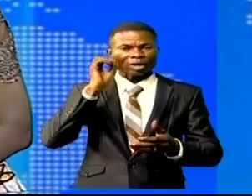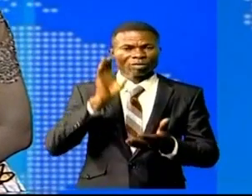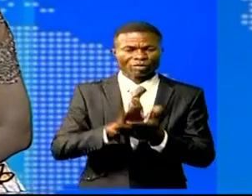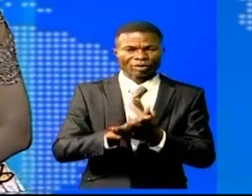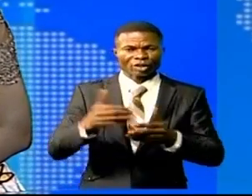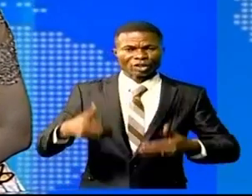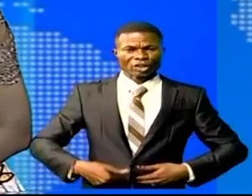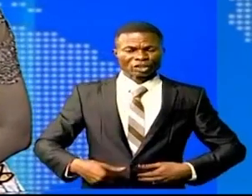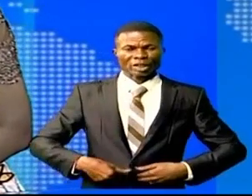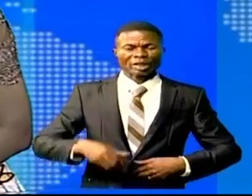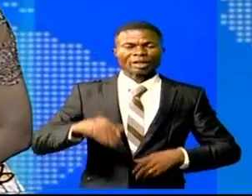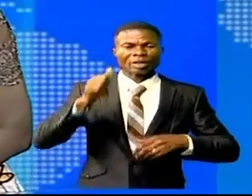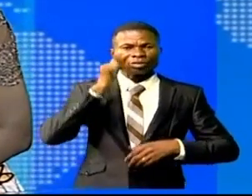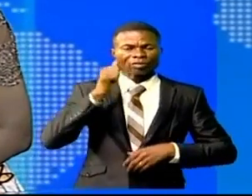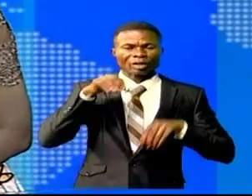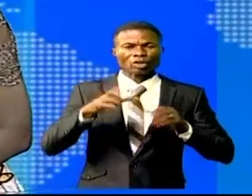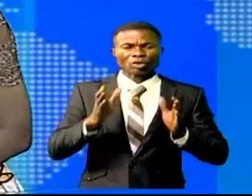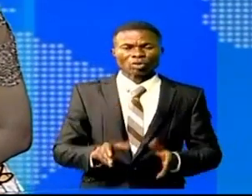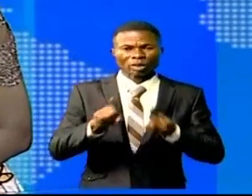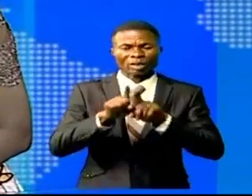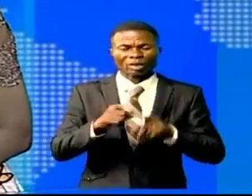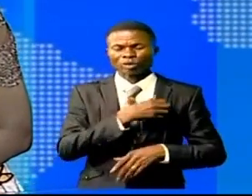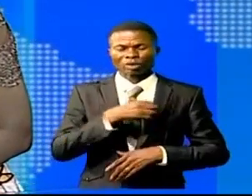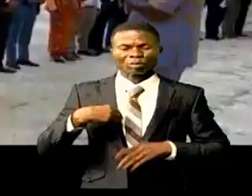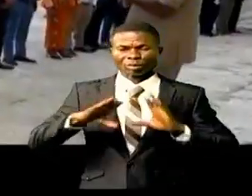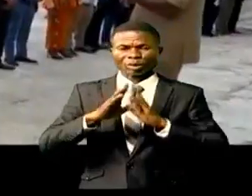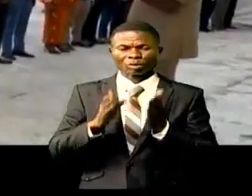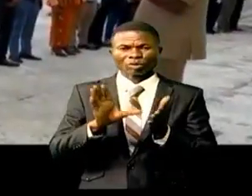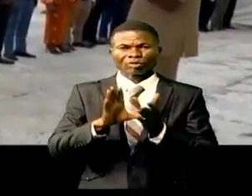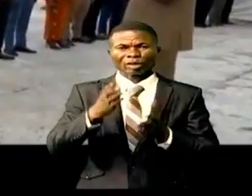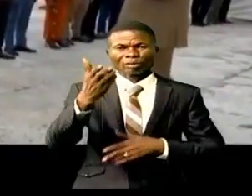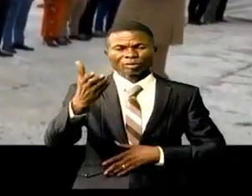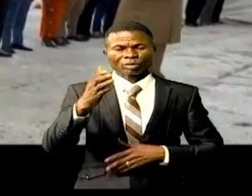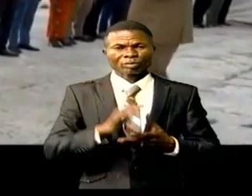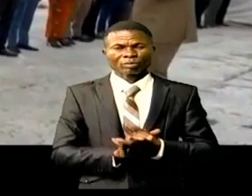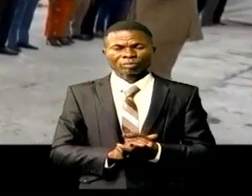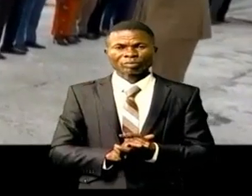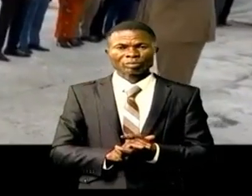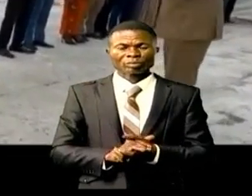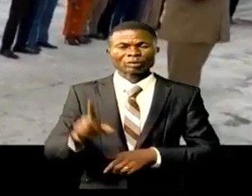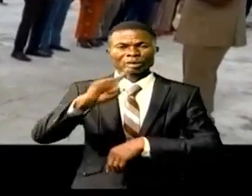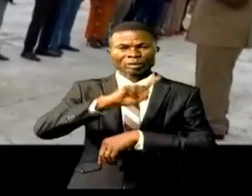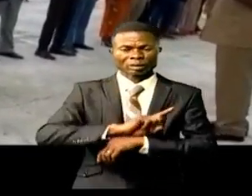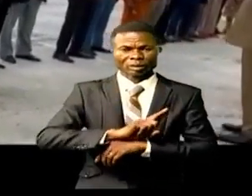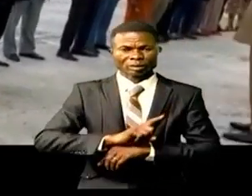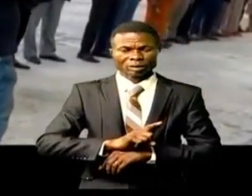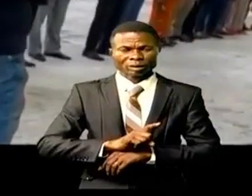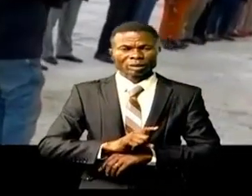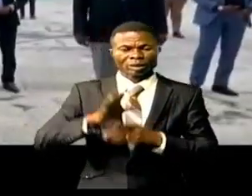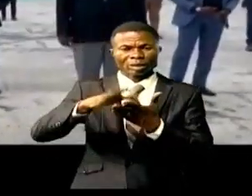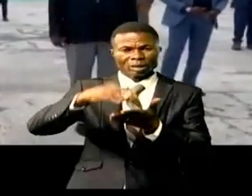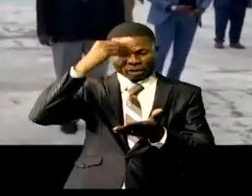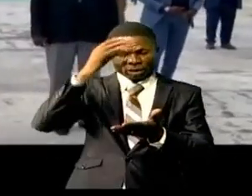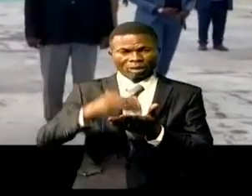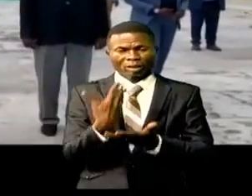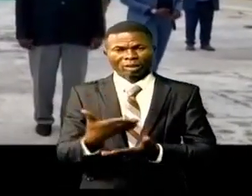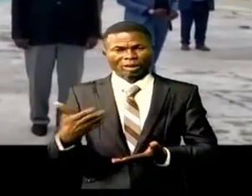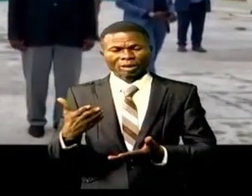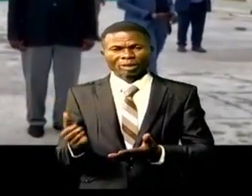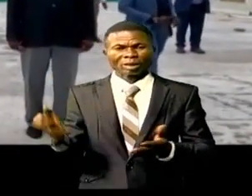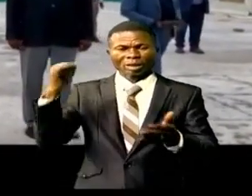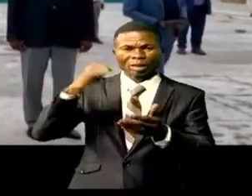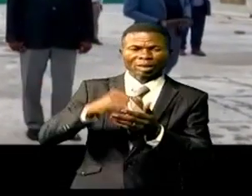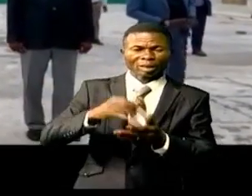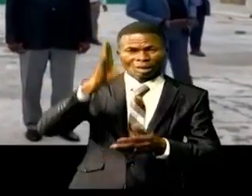fille congolaise et de la femme. Reportage. C'est des jours consacrés à l'apprentissage des notions sur l'intégration du